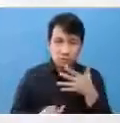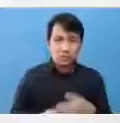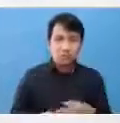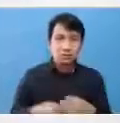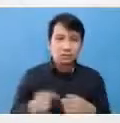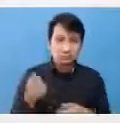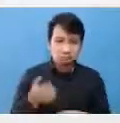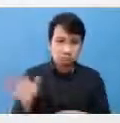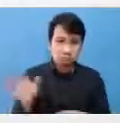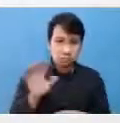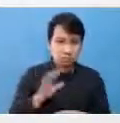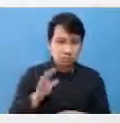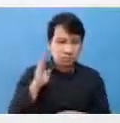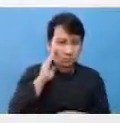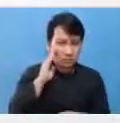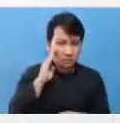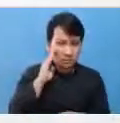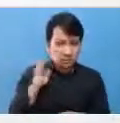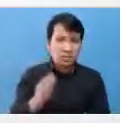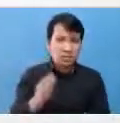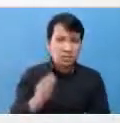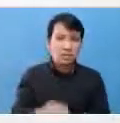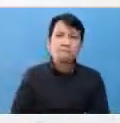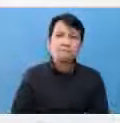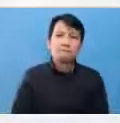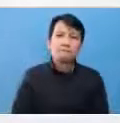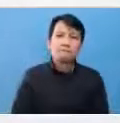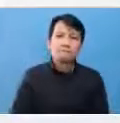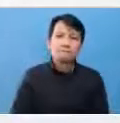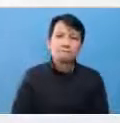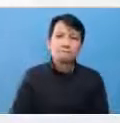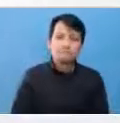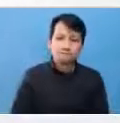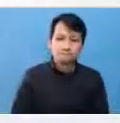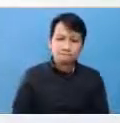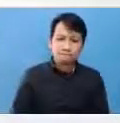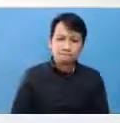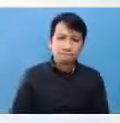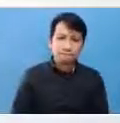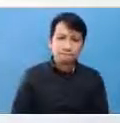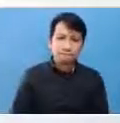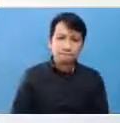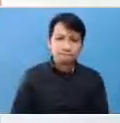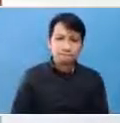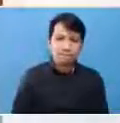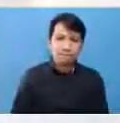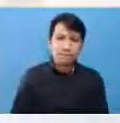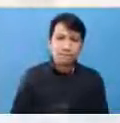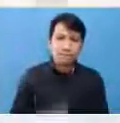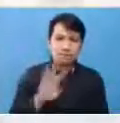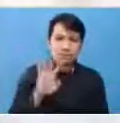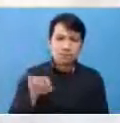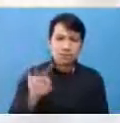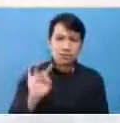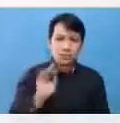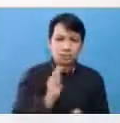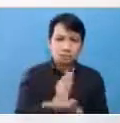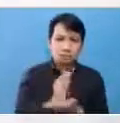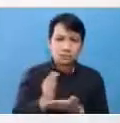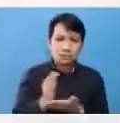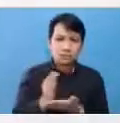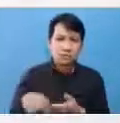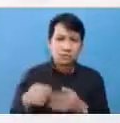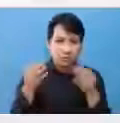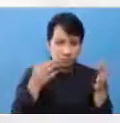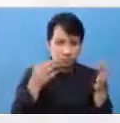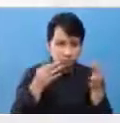follow-up operation dakong alas 2:30 na madaling araw nitong Martes sa isang subdivision sa Barangay Ilayang Iyam at nadakip ang drug